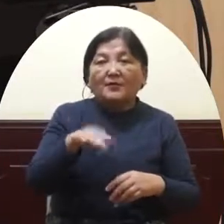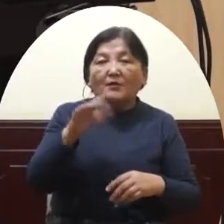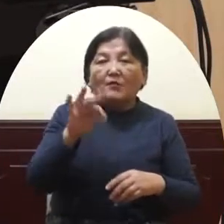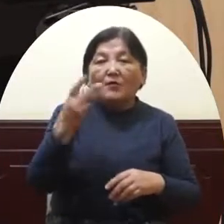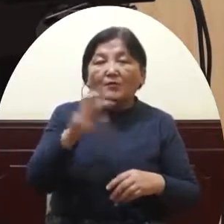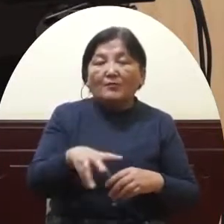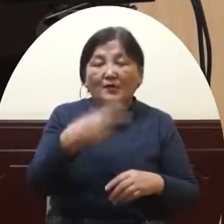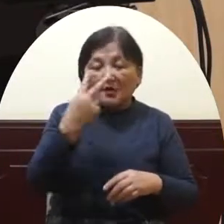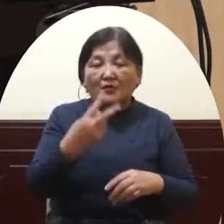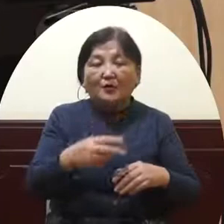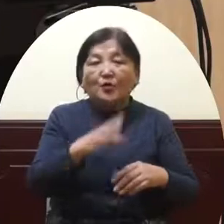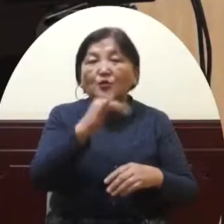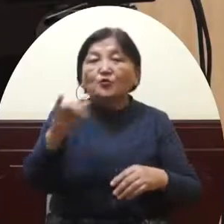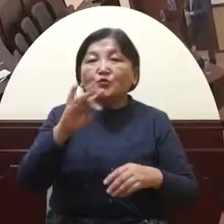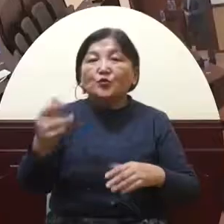тогтолцооны асуудал нь чухал.